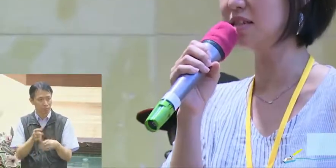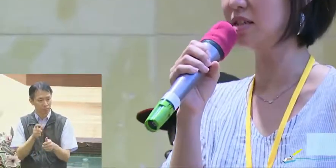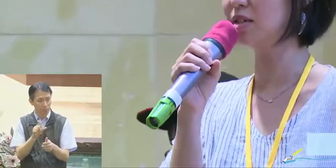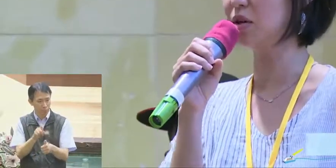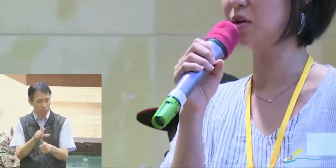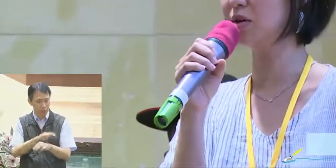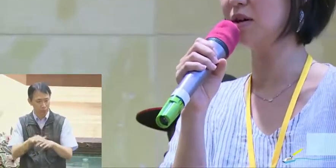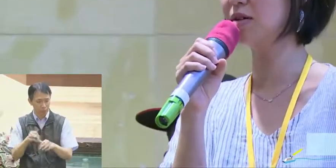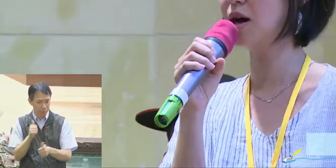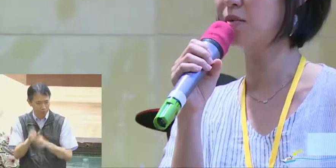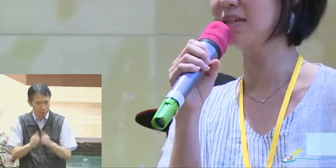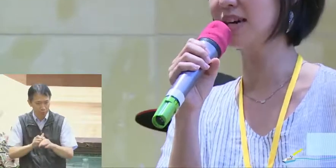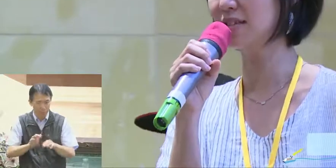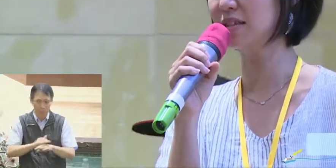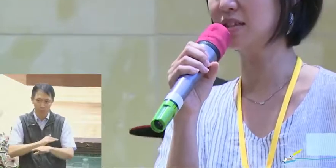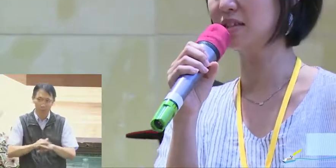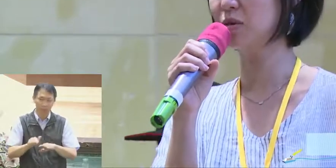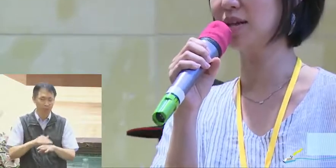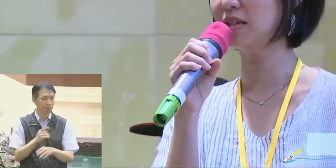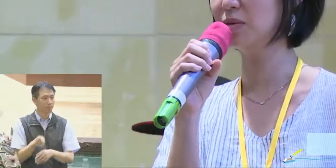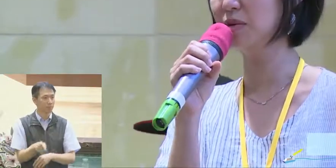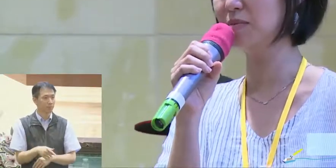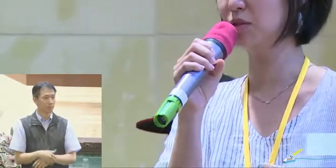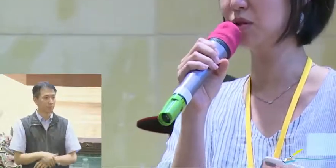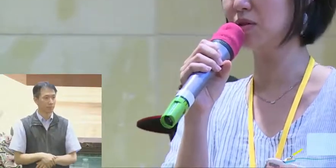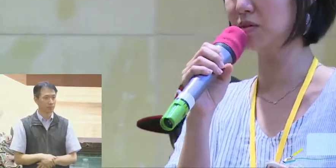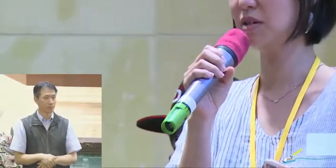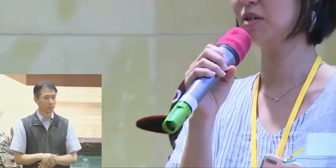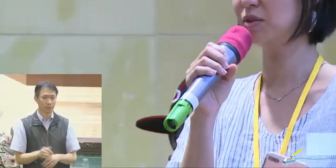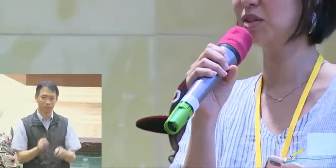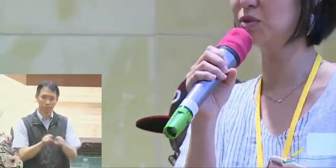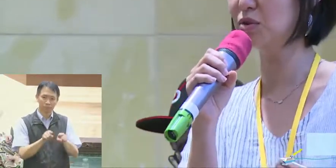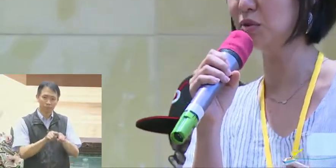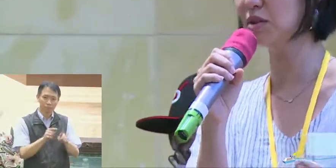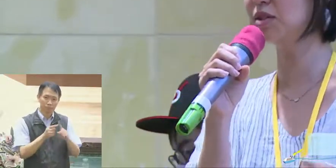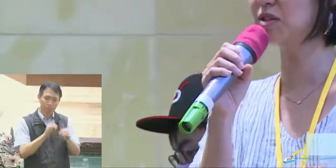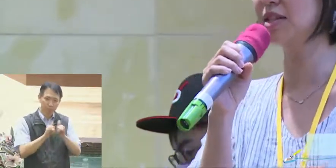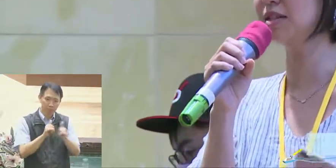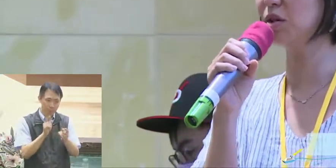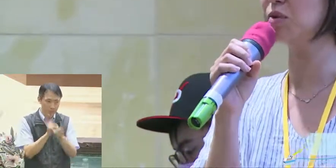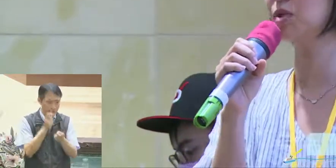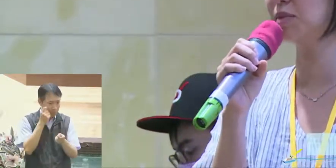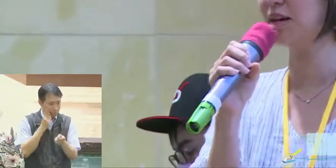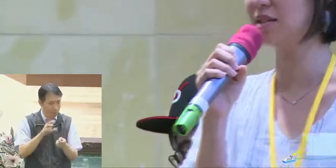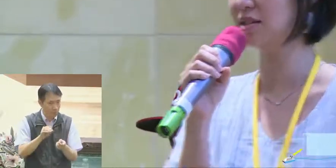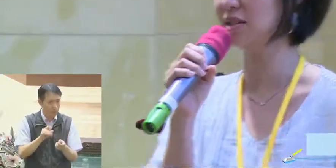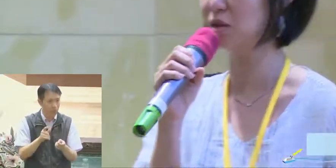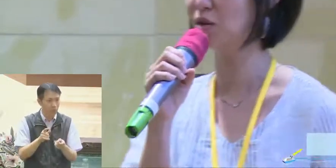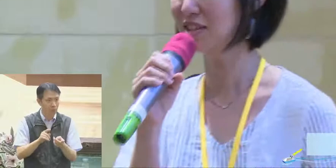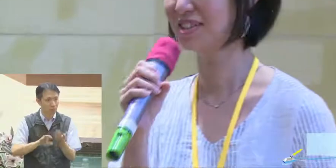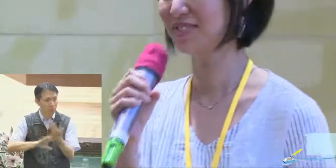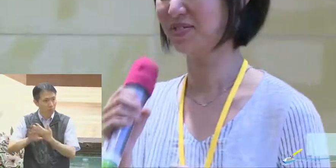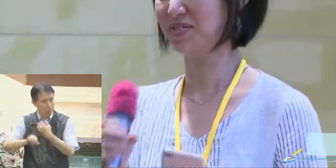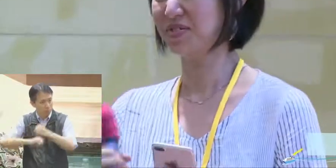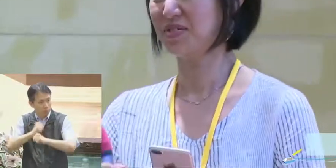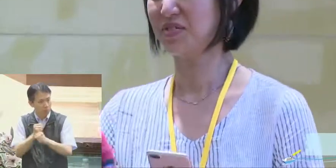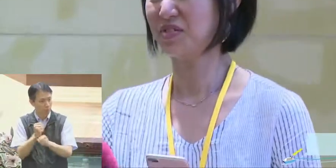的议题有澳门当地的团体或民众有兴趣，或者是曾经有过什么样的行